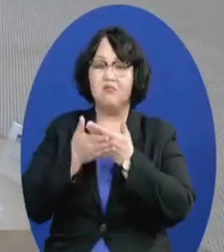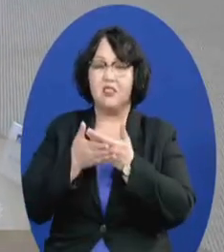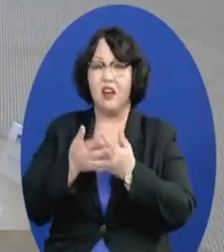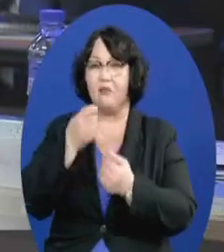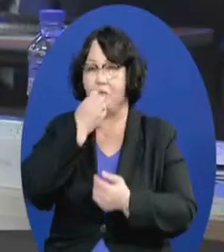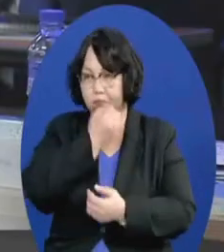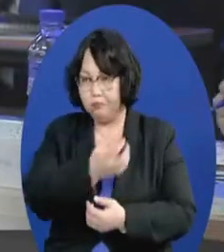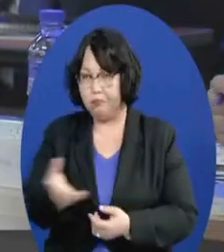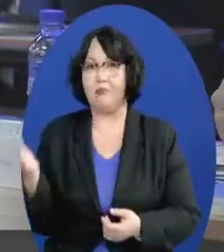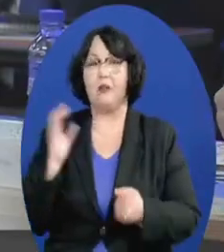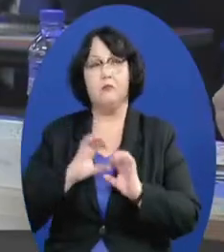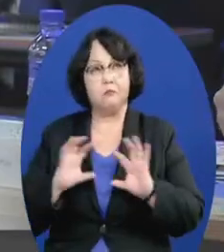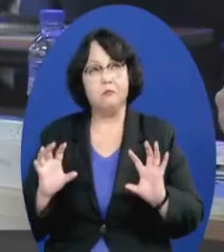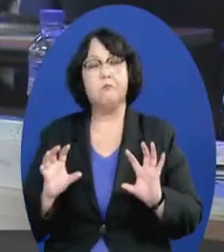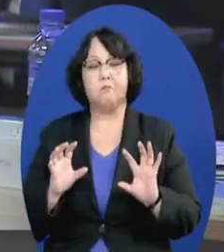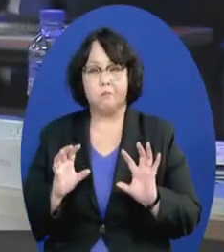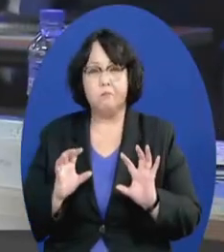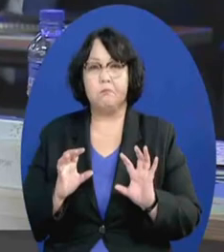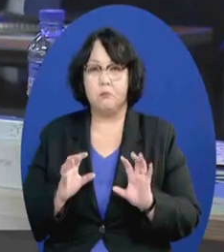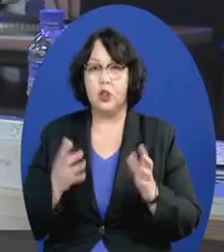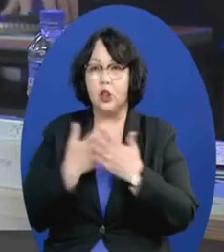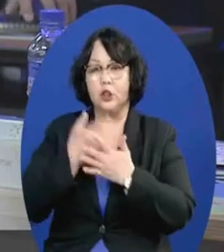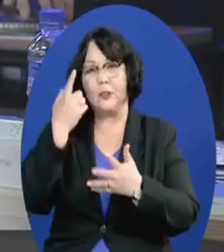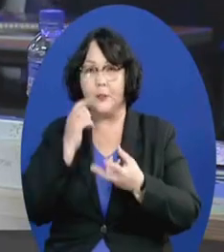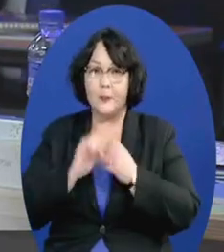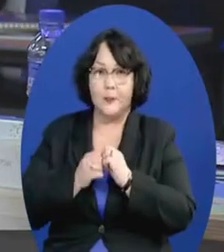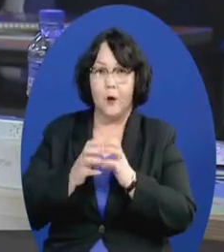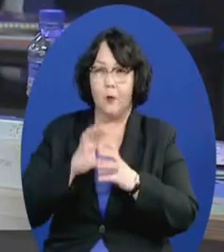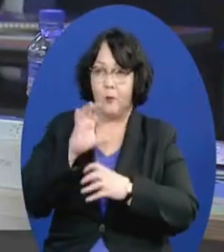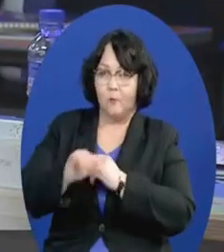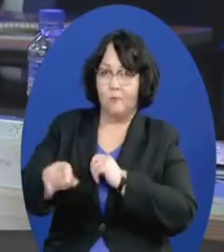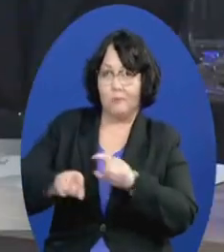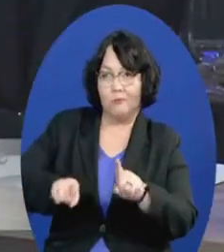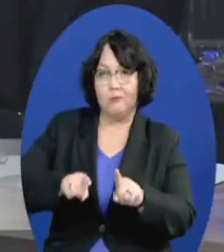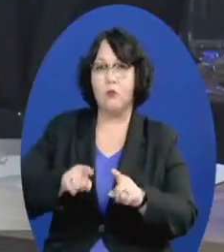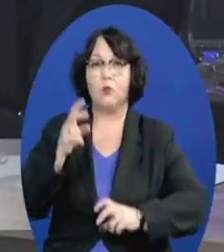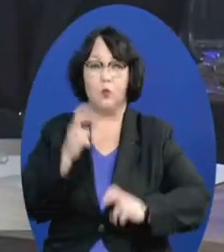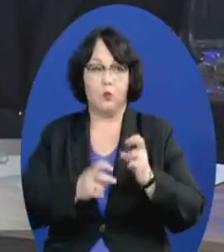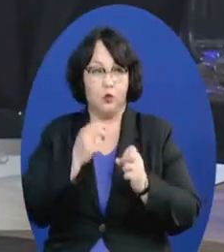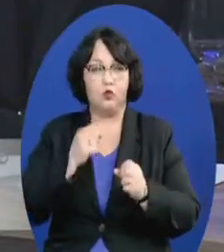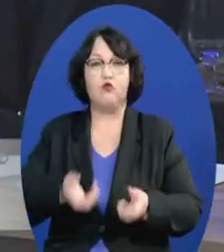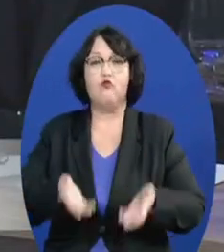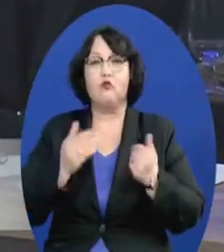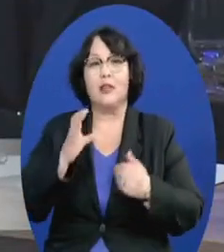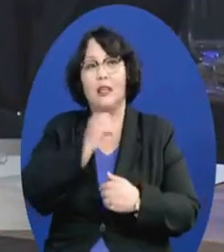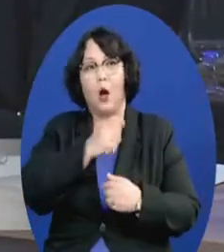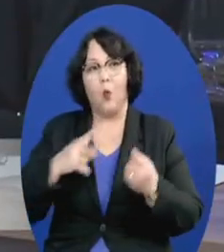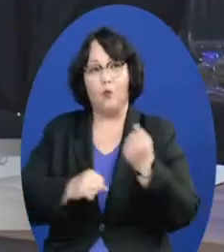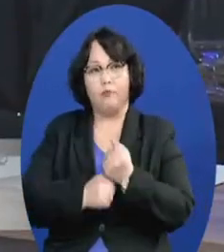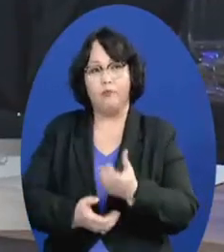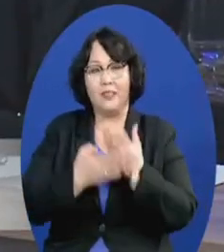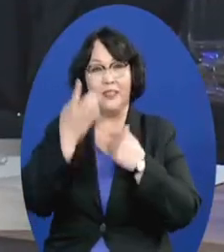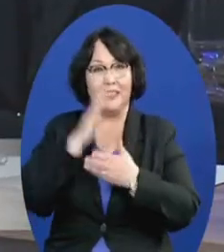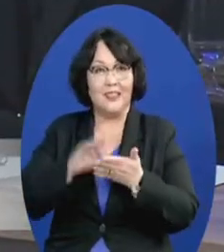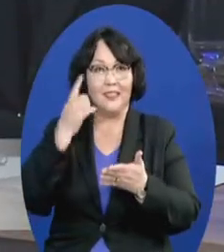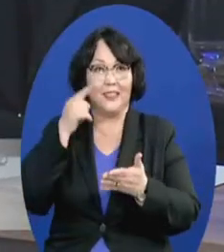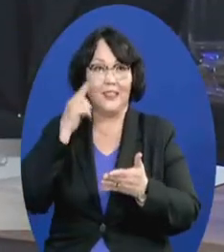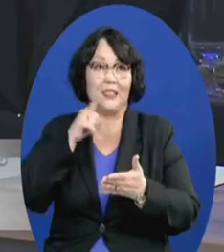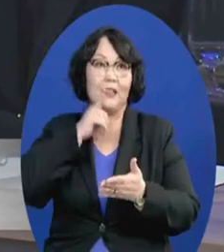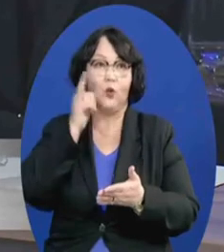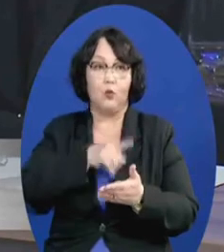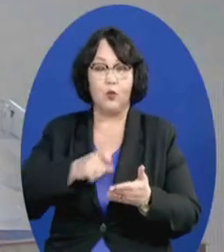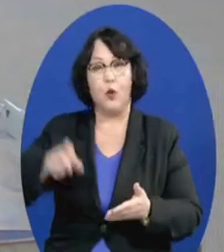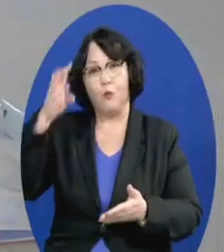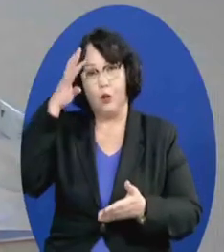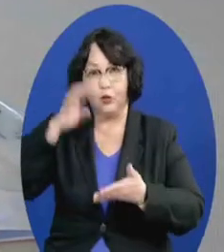уулзалт хийвэр онцолж байлаа. Кино контент бүтээгчдийг дэлхийн зах зээлд өрсөлдүүлж, үйлдвэрлэгчдэд хөнгөлөлтөй санхүүжилт олгож, шинийг санаачлагч залууст бодлогын